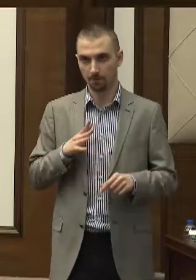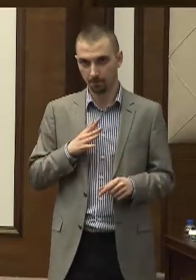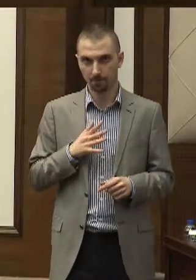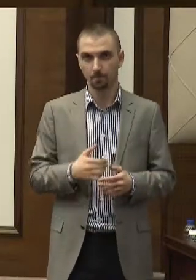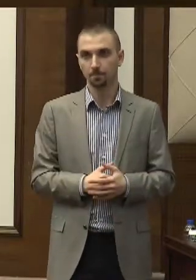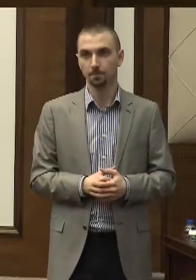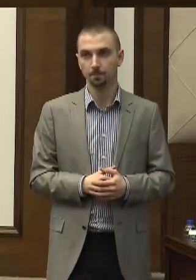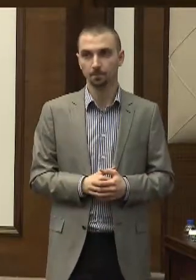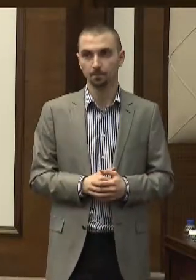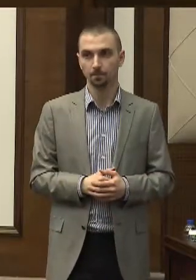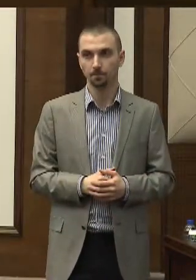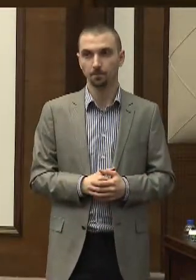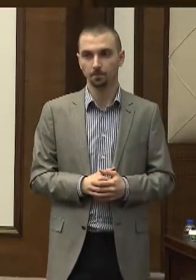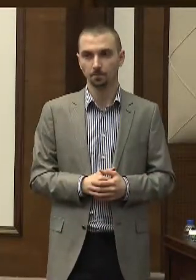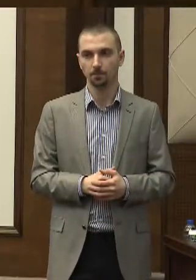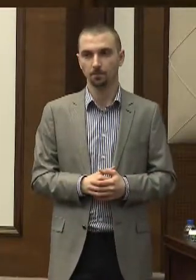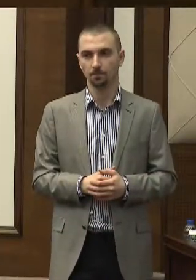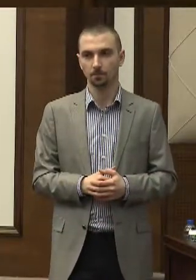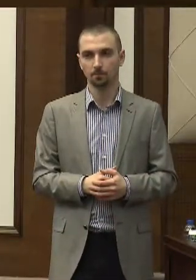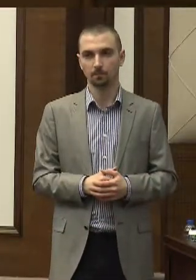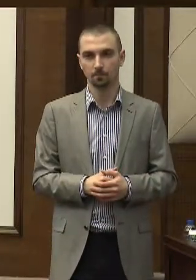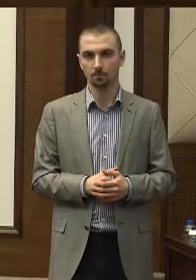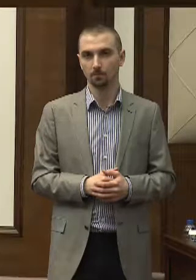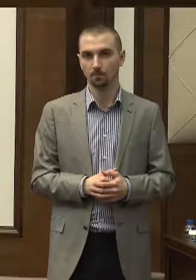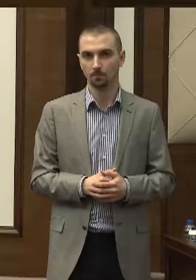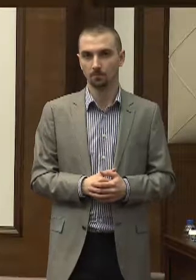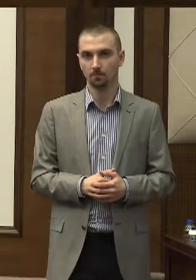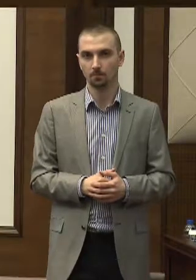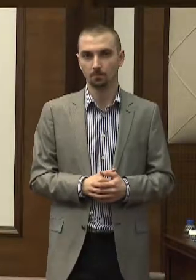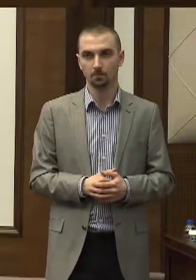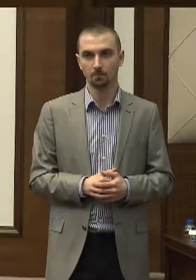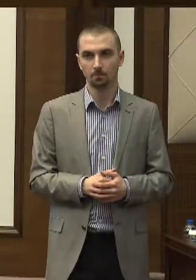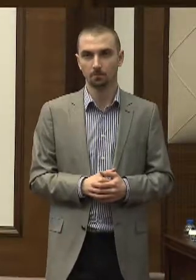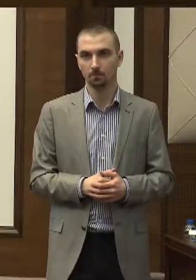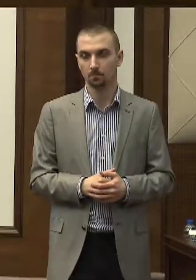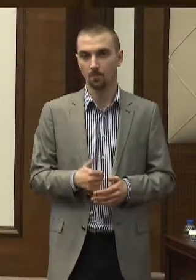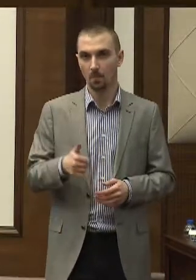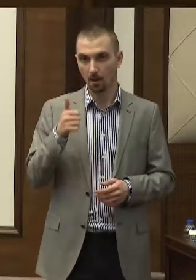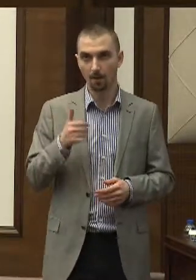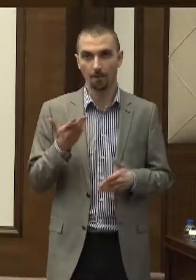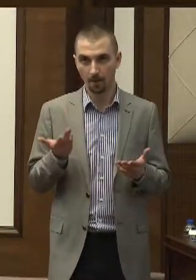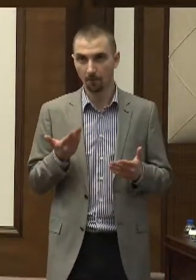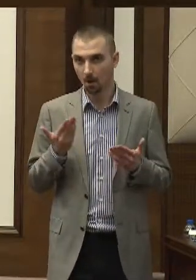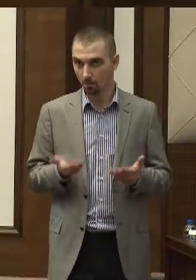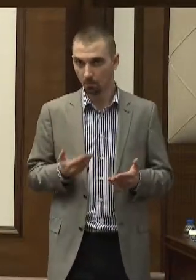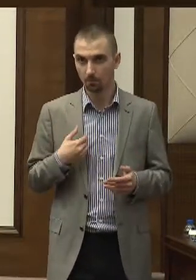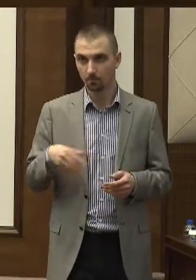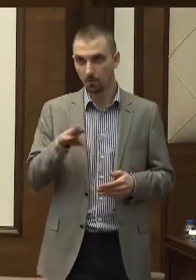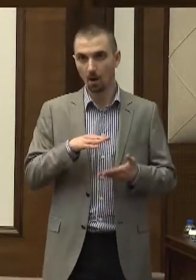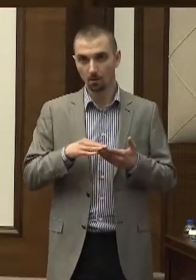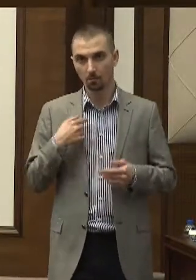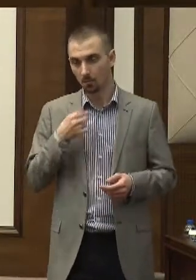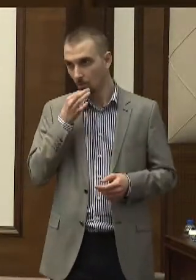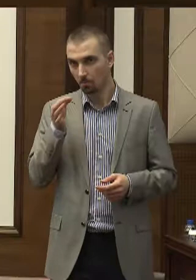söylüyorum. Takip ediyorsunuz, ilgili arkadaşlara takip ettiriyorsunuz. Çünkü başkan, evet tamam, ben arkadaşlara